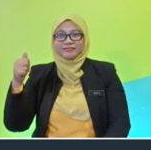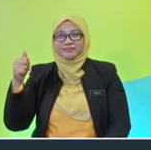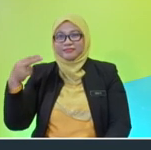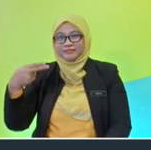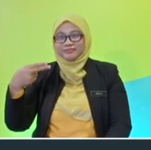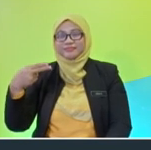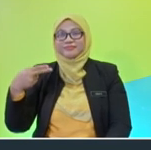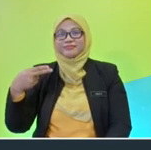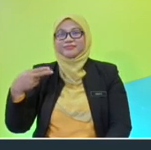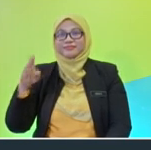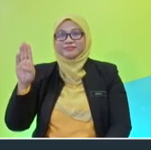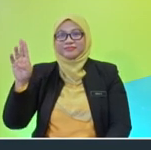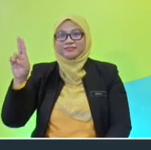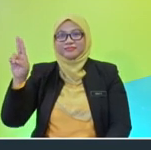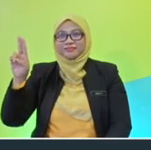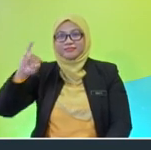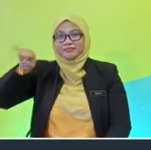kerajaan kerajaan